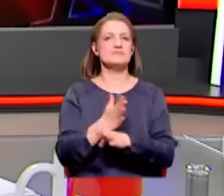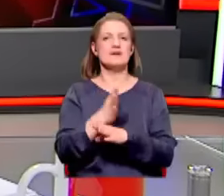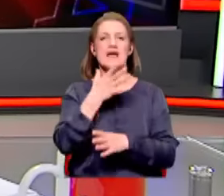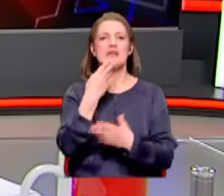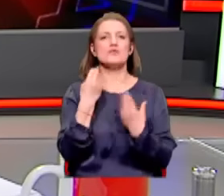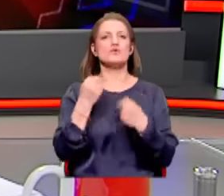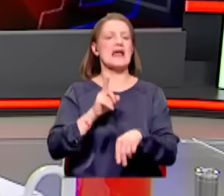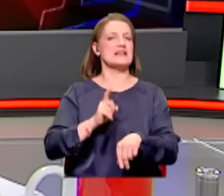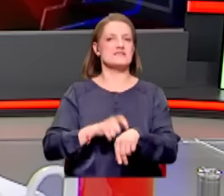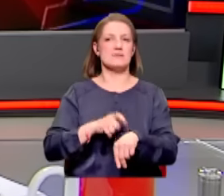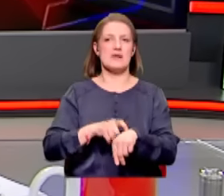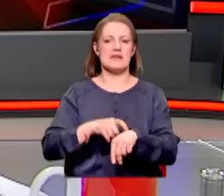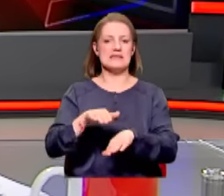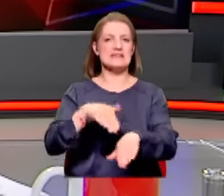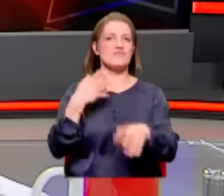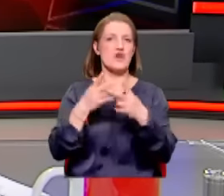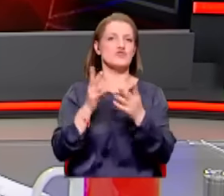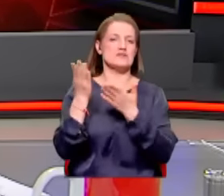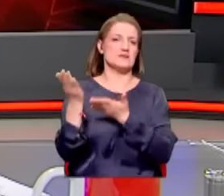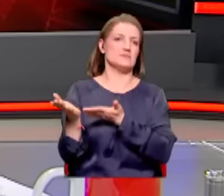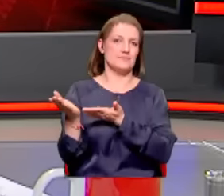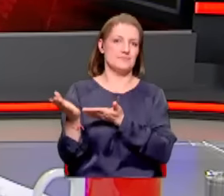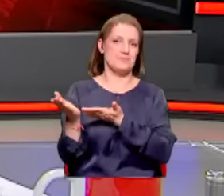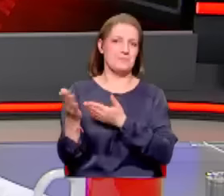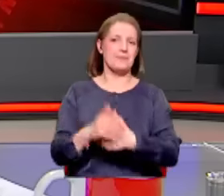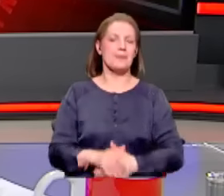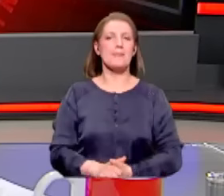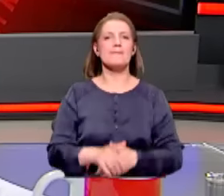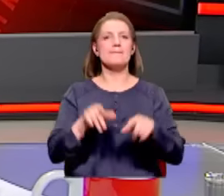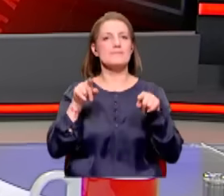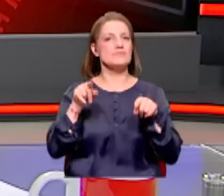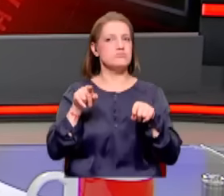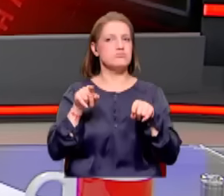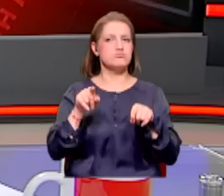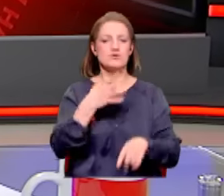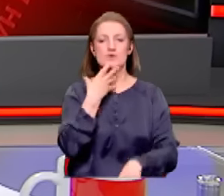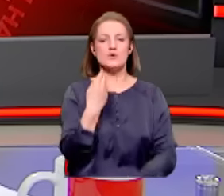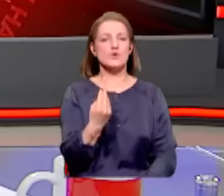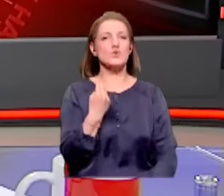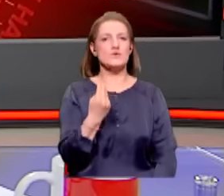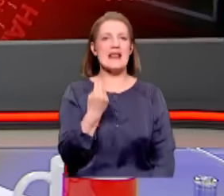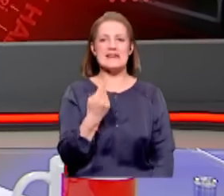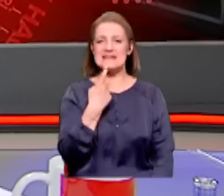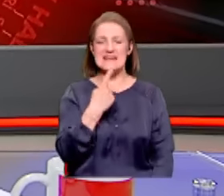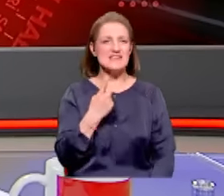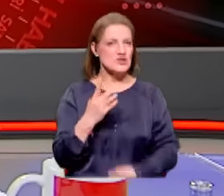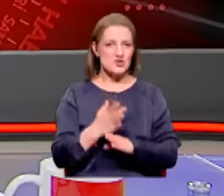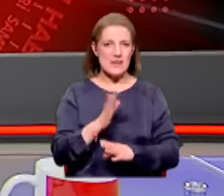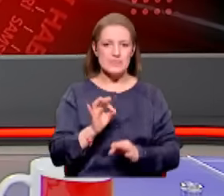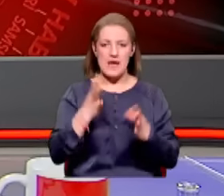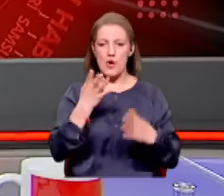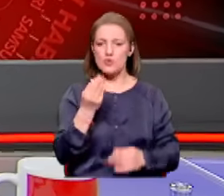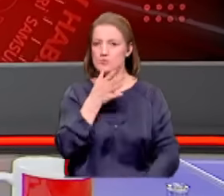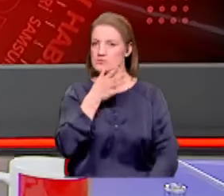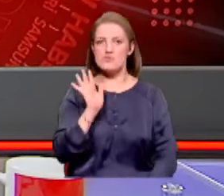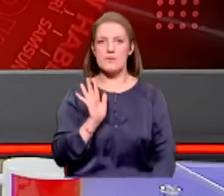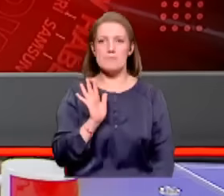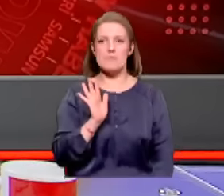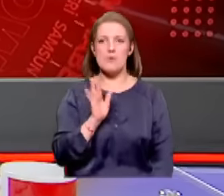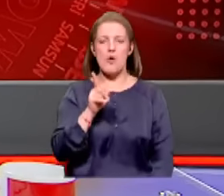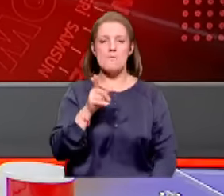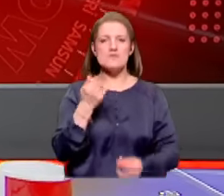güzel zamanlarında trafiği açıktı. Bu güzellik diye kastettiğiniz şeyin ne olduğunu da bilmiyorum. Yani